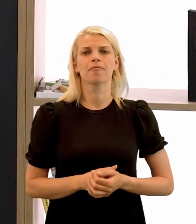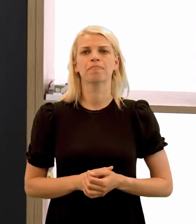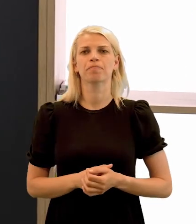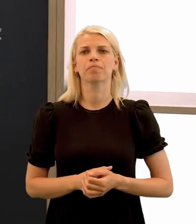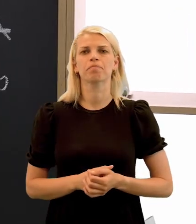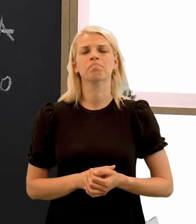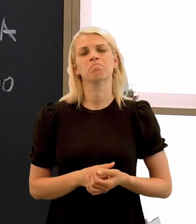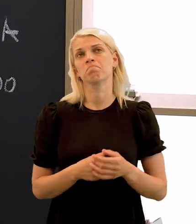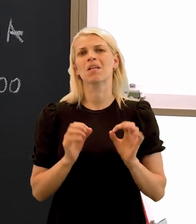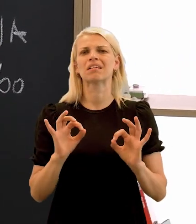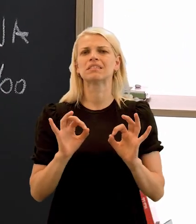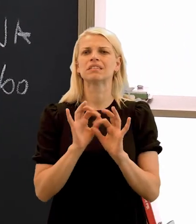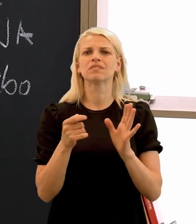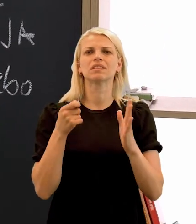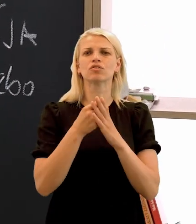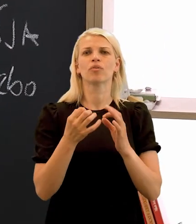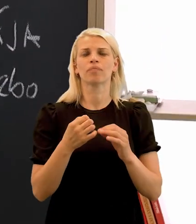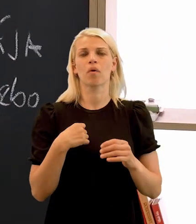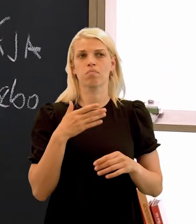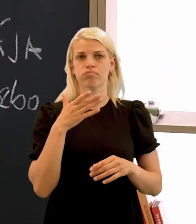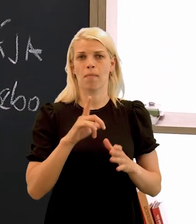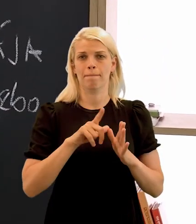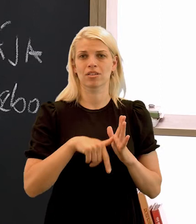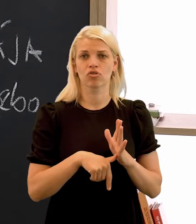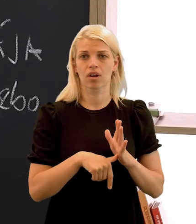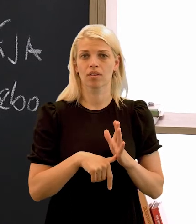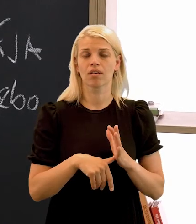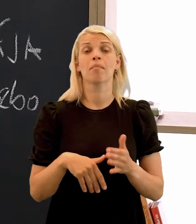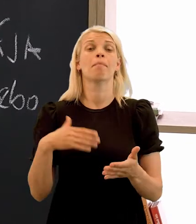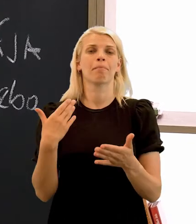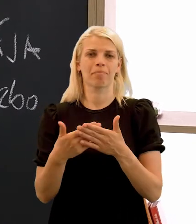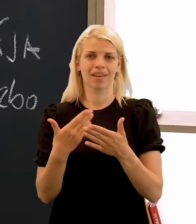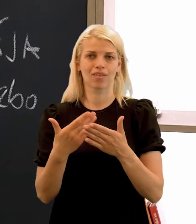by sme tam asi mohli doplniť? Budem meškať, pretože